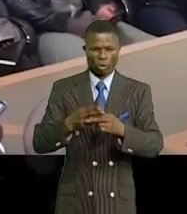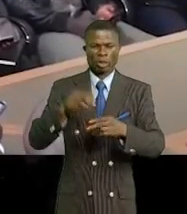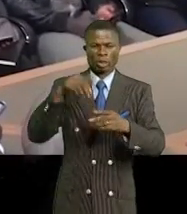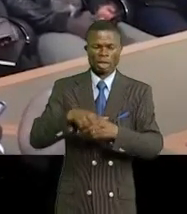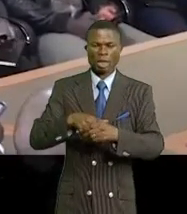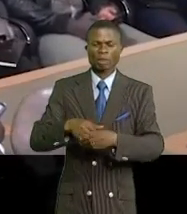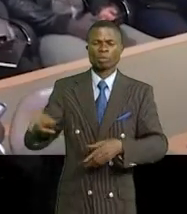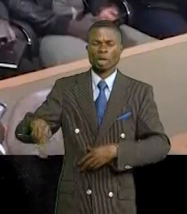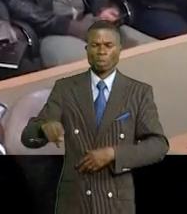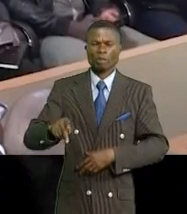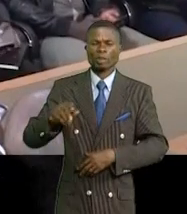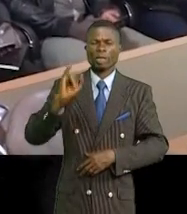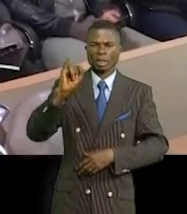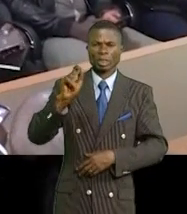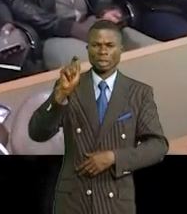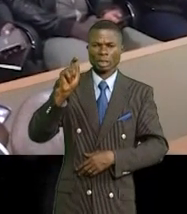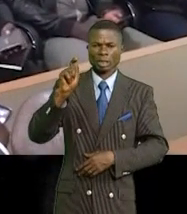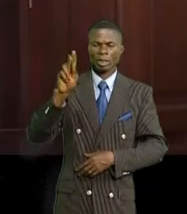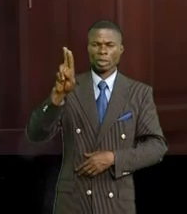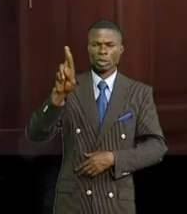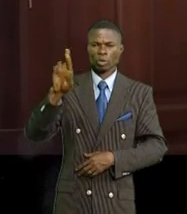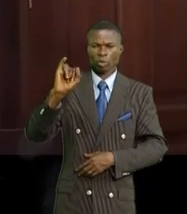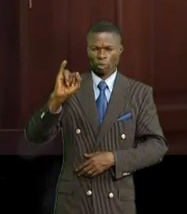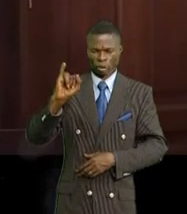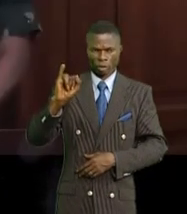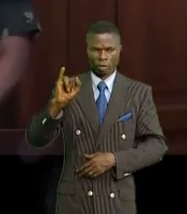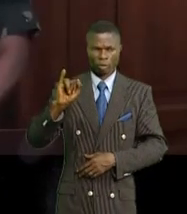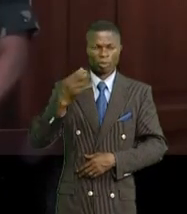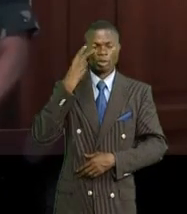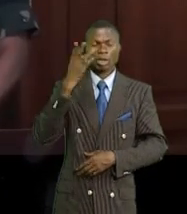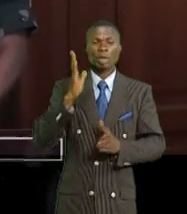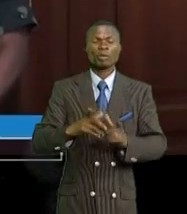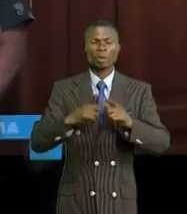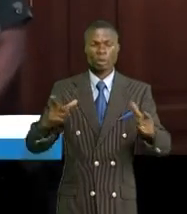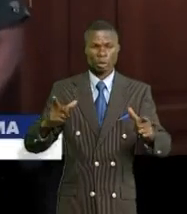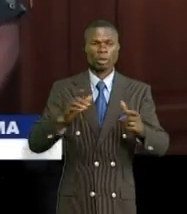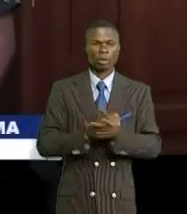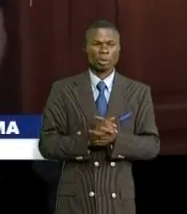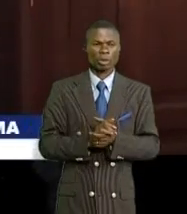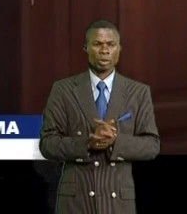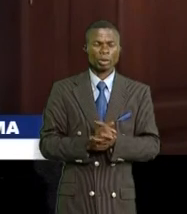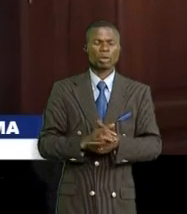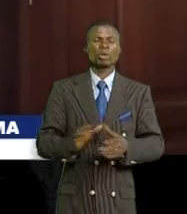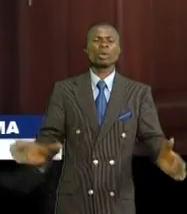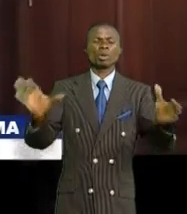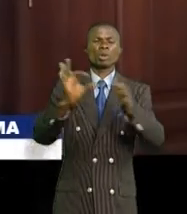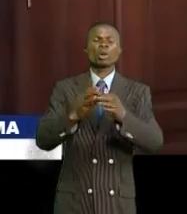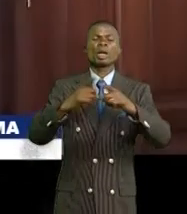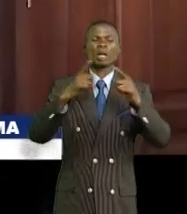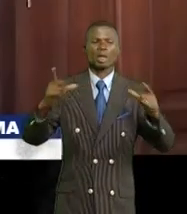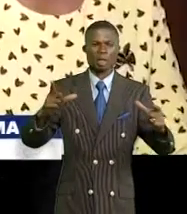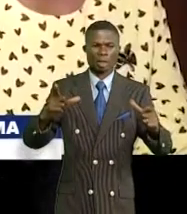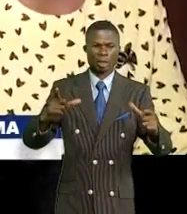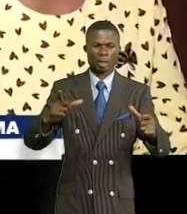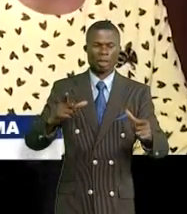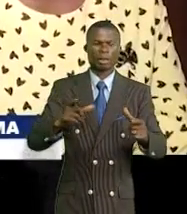Ituri. Ce serait une très très grande mutualisation. Cette grande mutualisation va